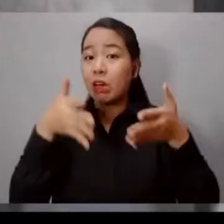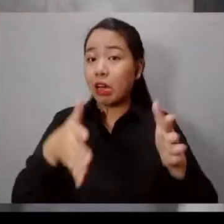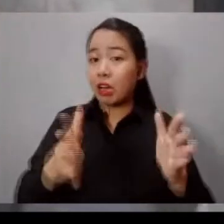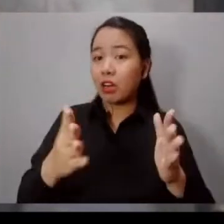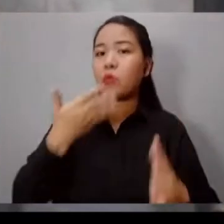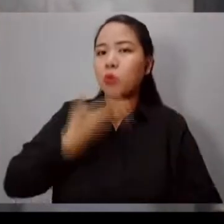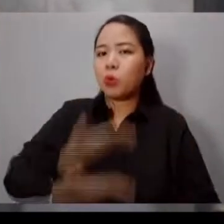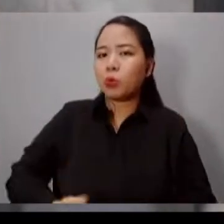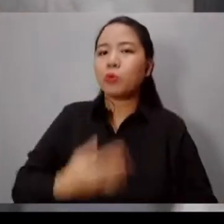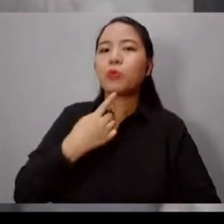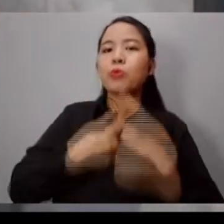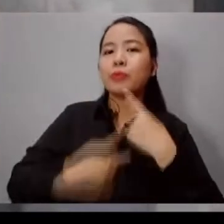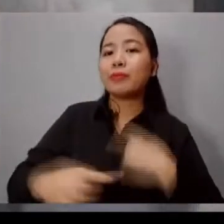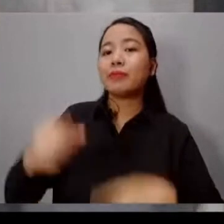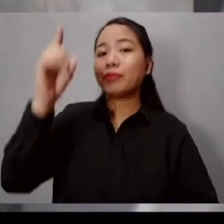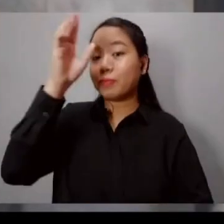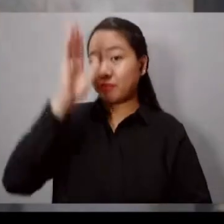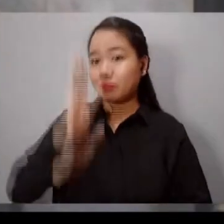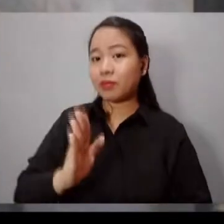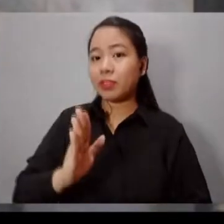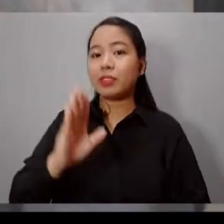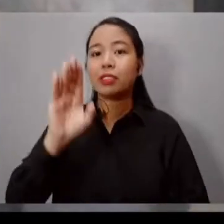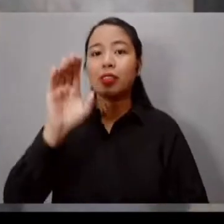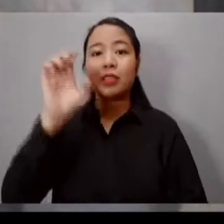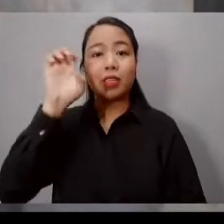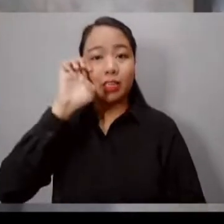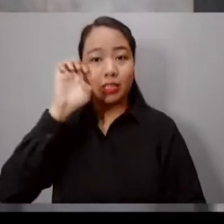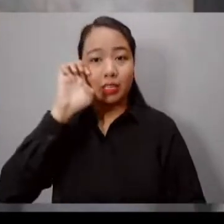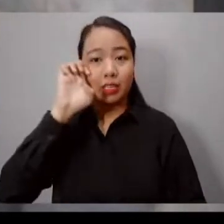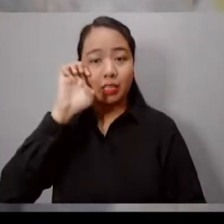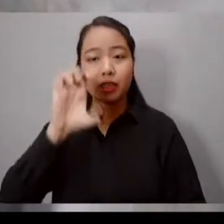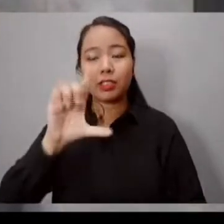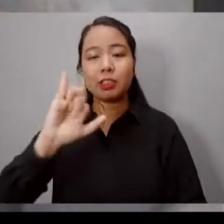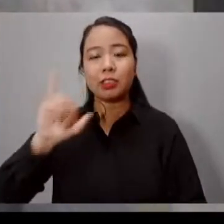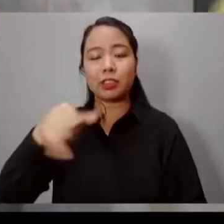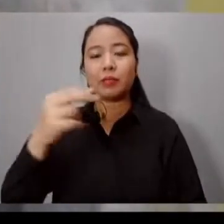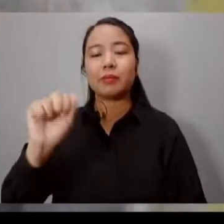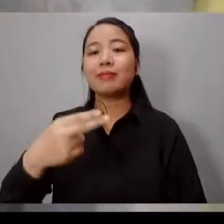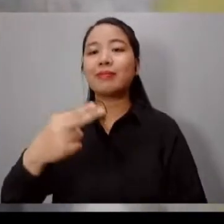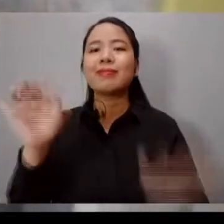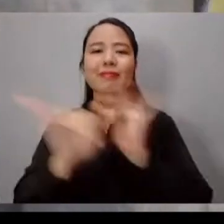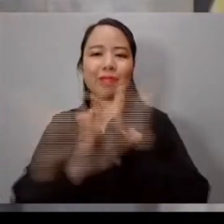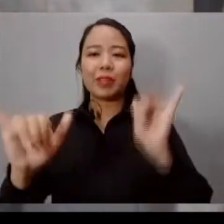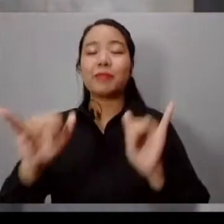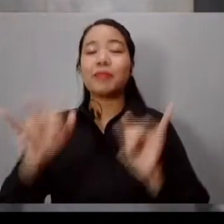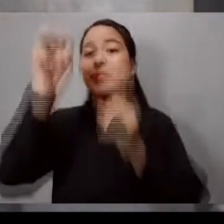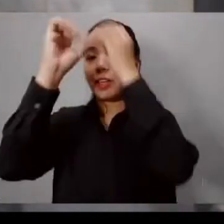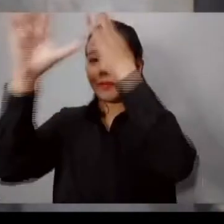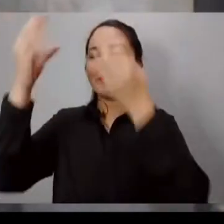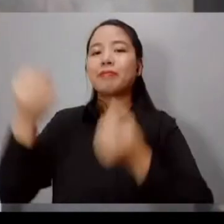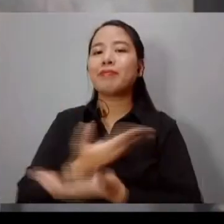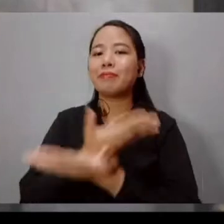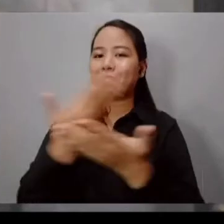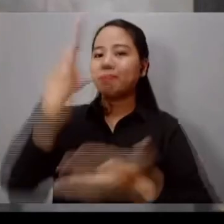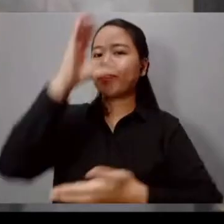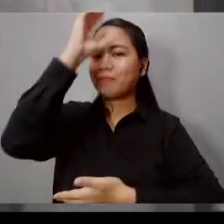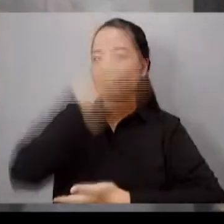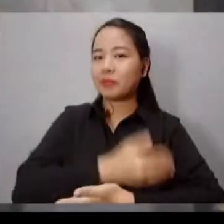Elias, gayon din naman ang pagbibigay sa atin ng Ama ng kanyang anak na si Jesus upang maging tinapay ng